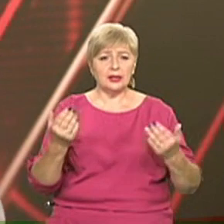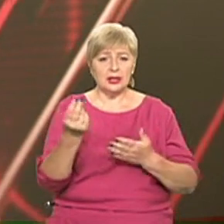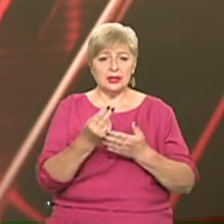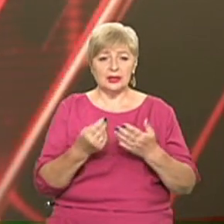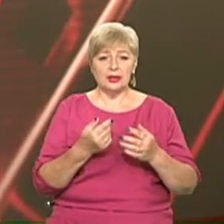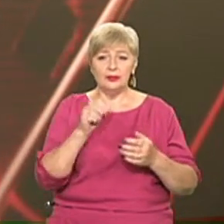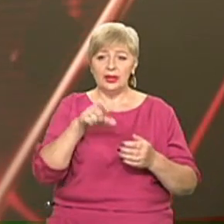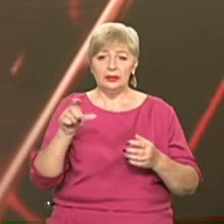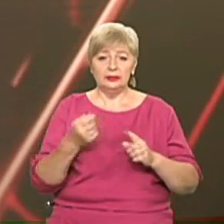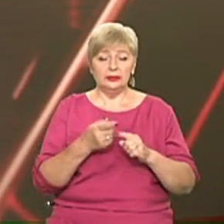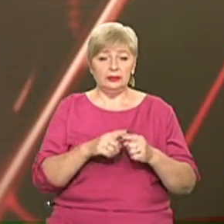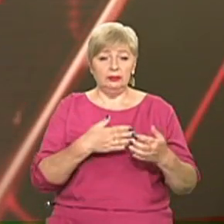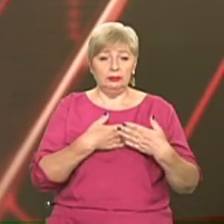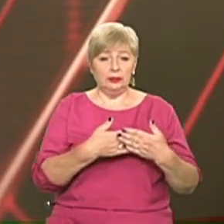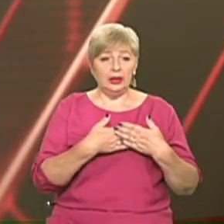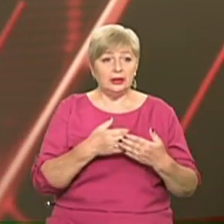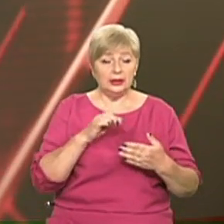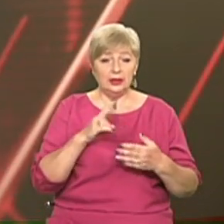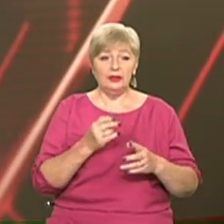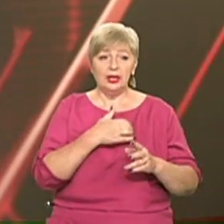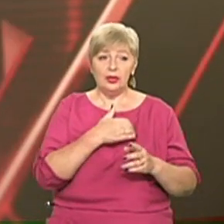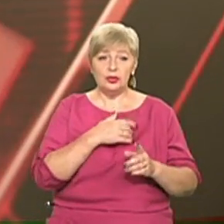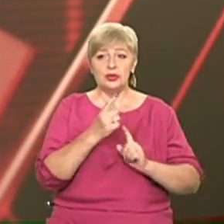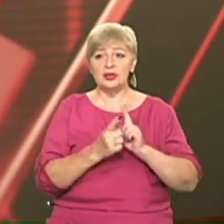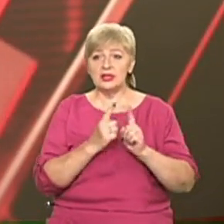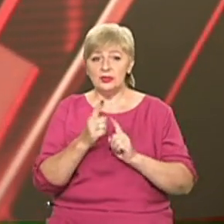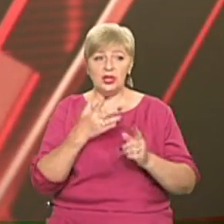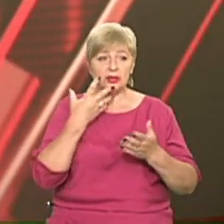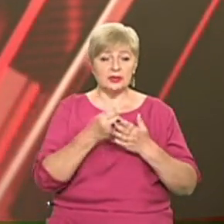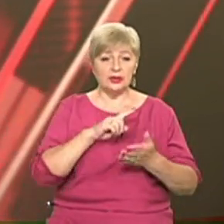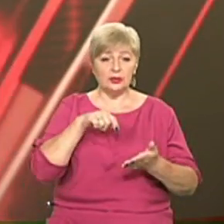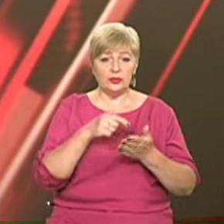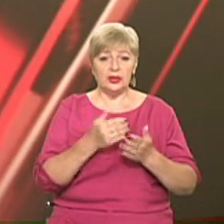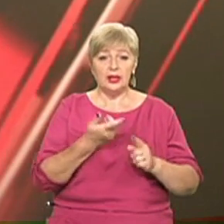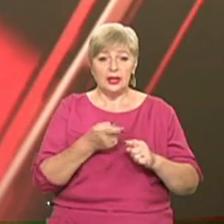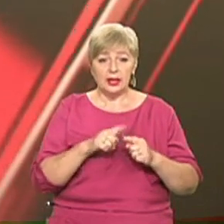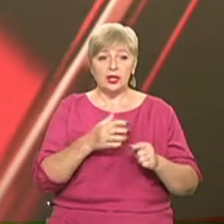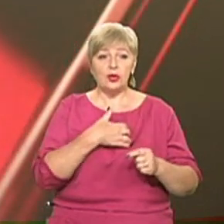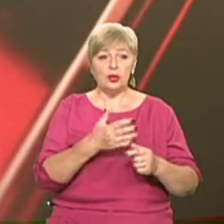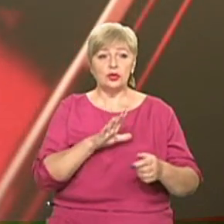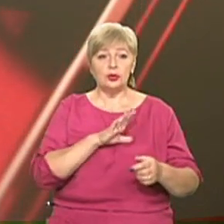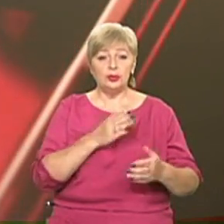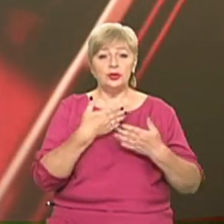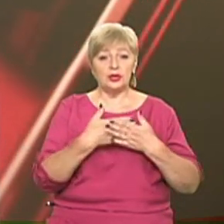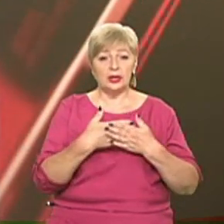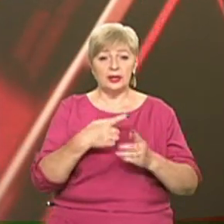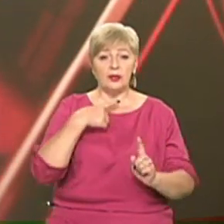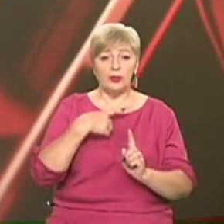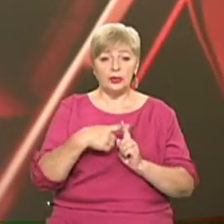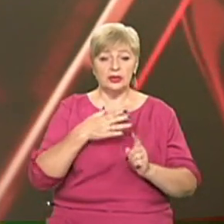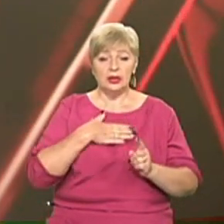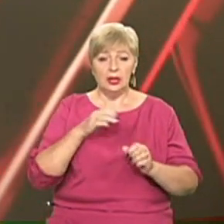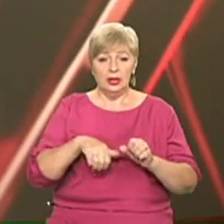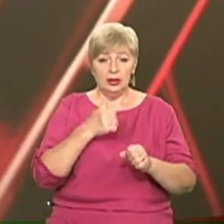які активні, які хочуть зміни якісь в своєму місті і які хочуть бути активними. Плюс